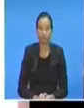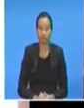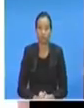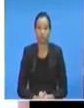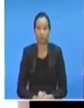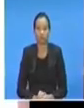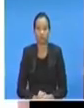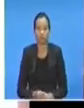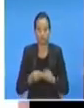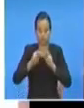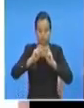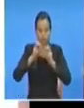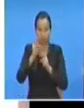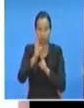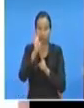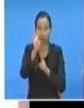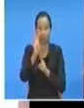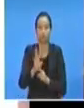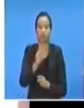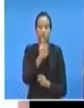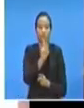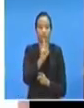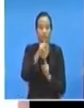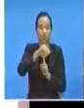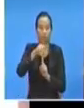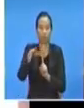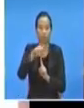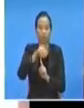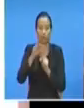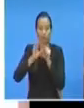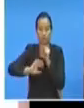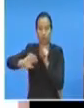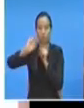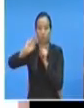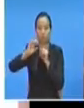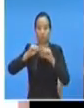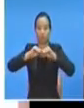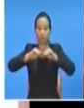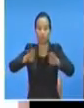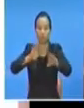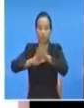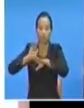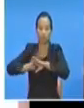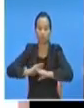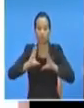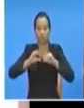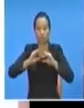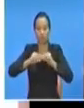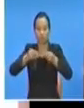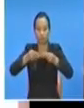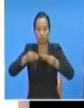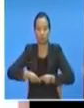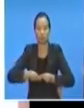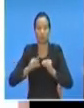ในข้อ4ครับกสทชแจ้งผลการประชุมต่อสำนักงานคณะกรรมการกฤษฎีก